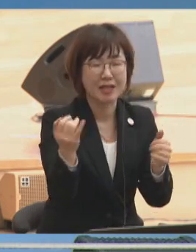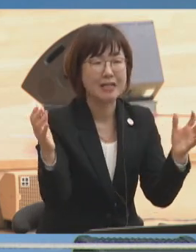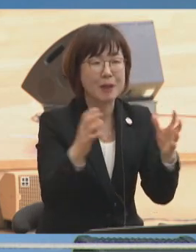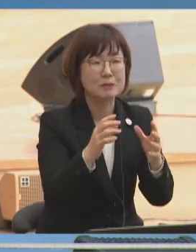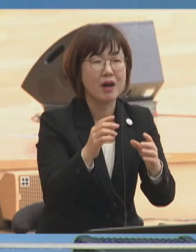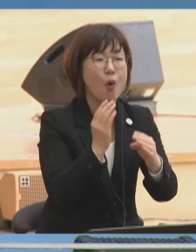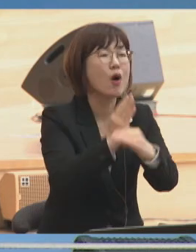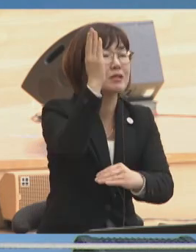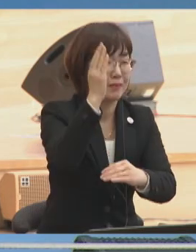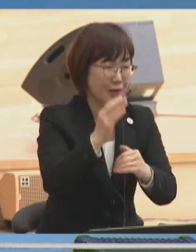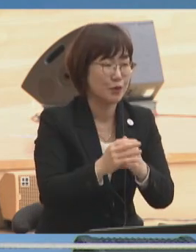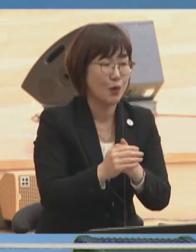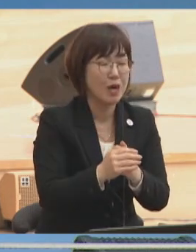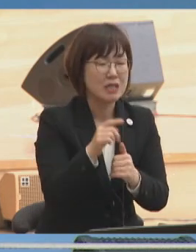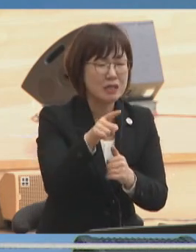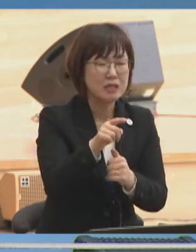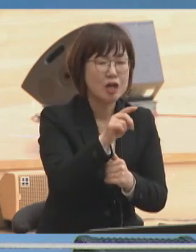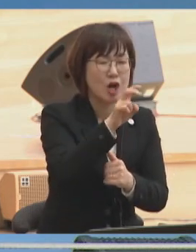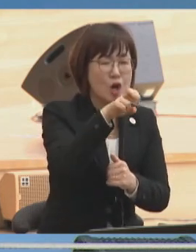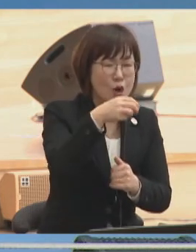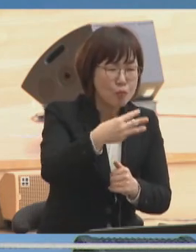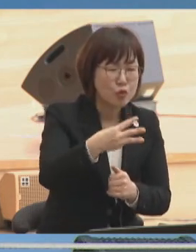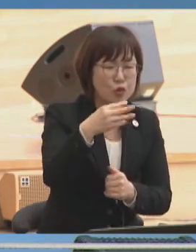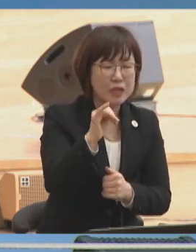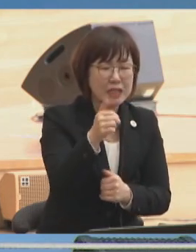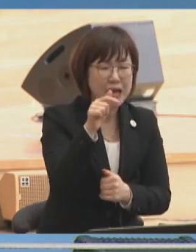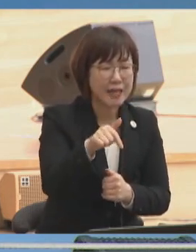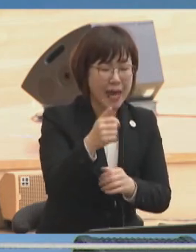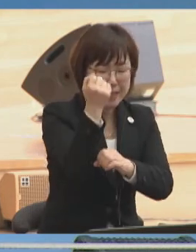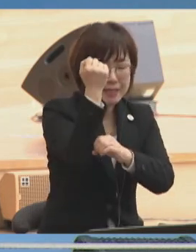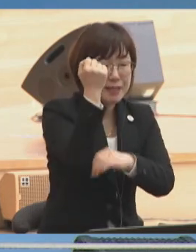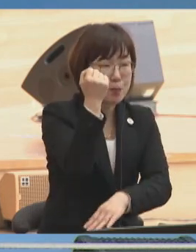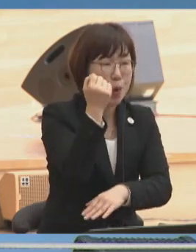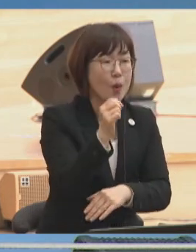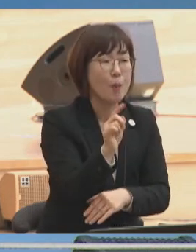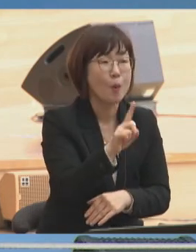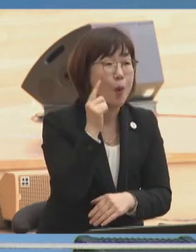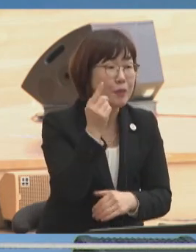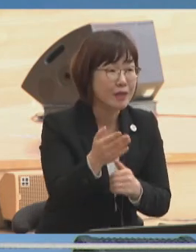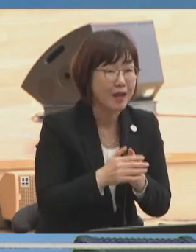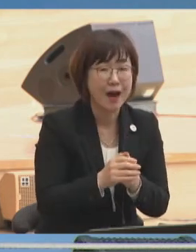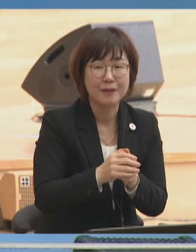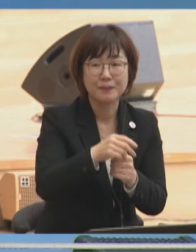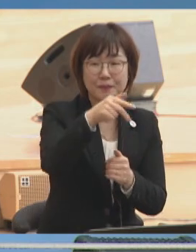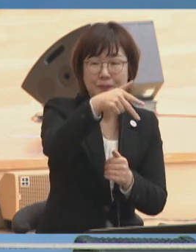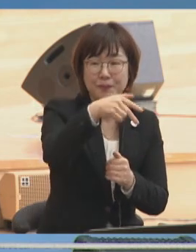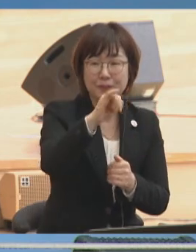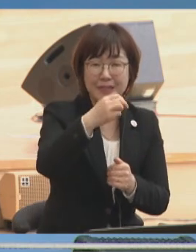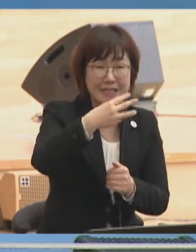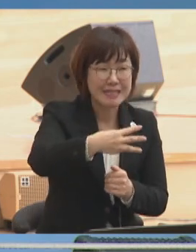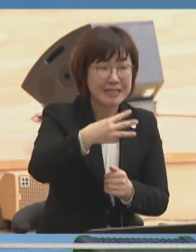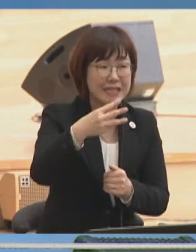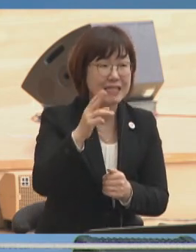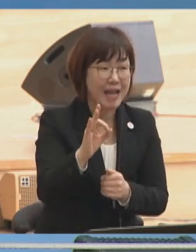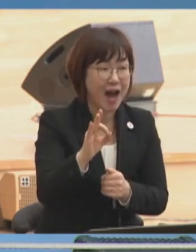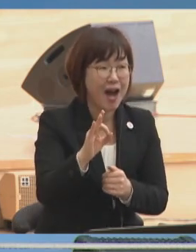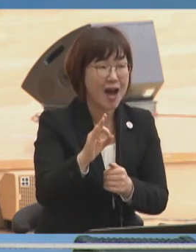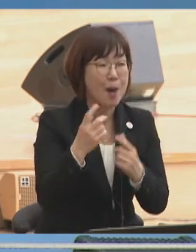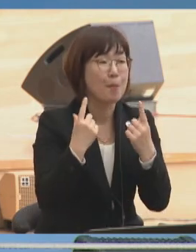이거는 물리학의 가장 기본 전제가 뭡니까? 물리학. 질량, 보존의